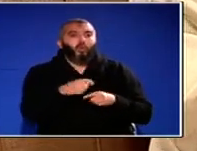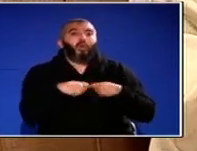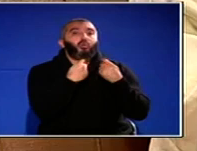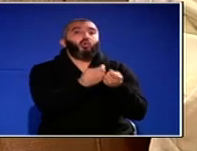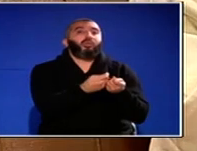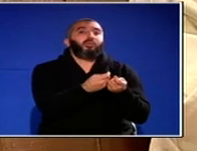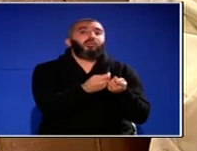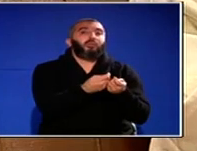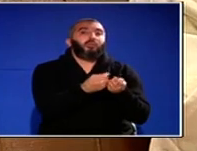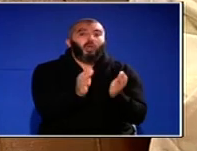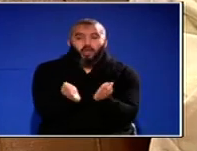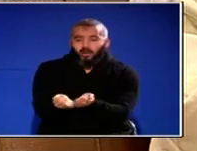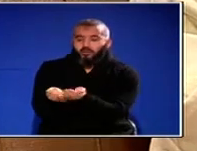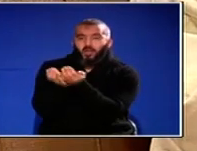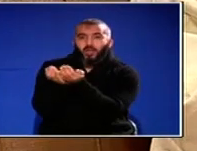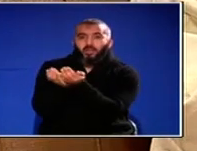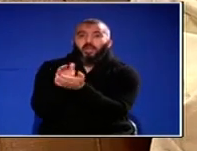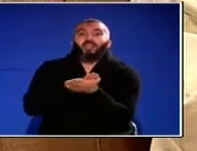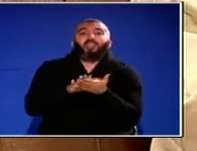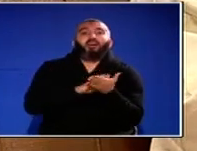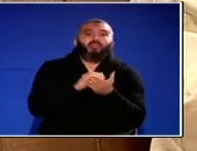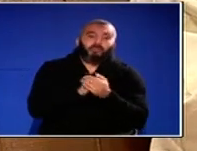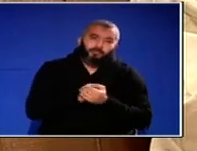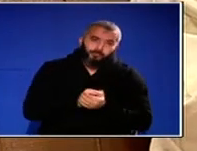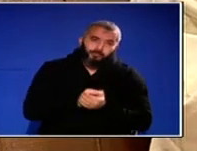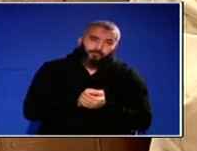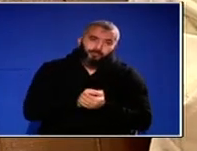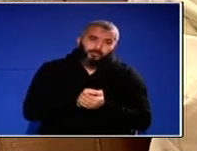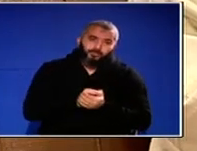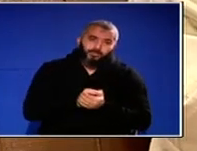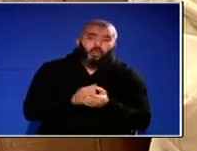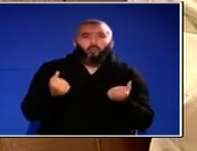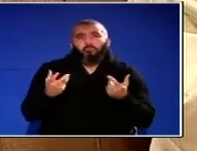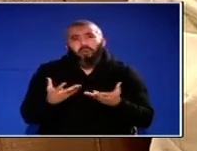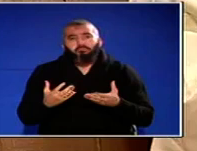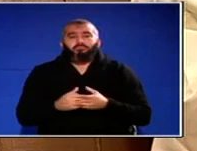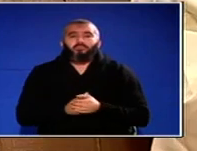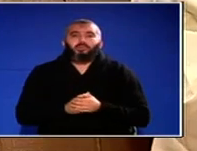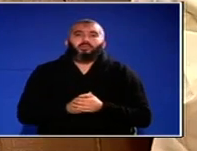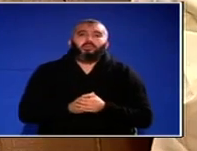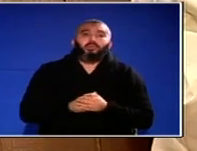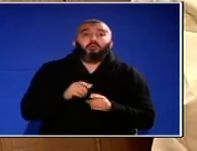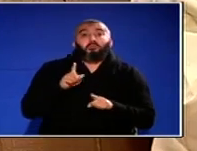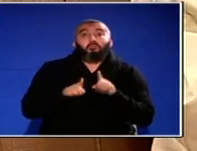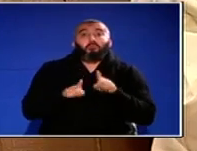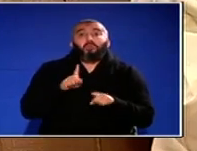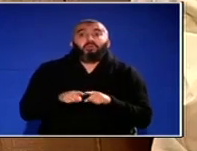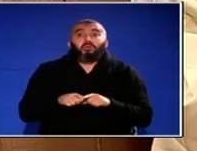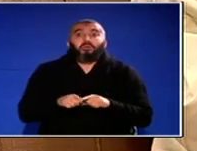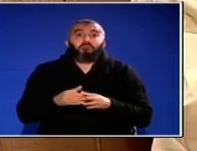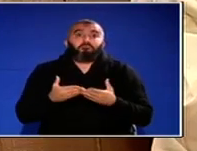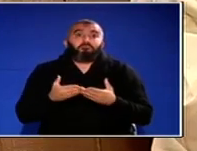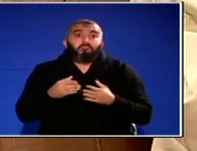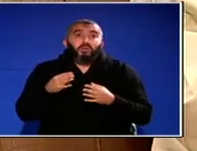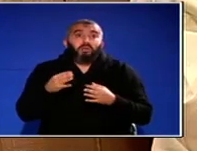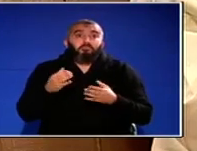مقدار حفنة من الطعام لا مقبوضة ولا مبسوطة، يعني ما أدري لعلها تساوي رطلا من الطعام